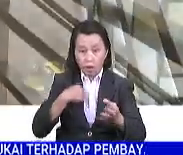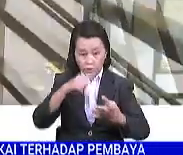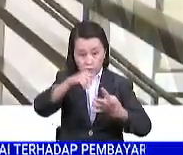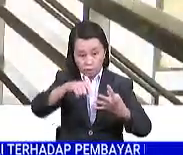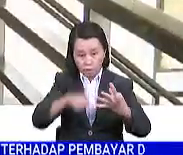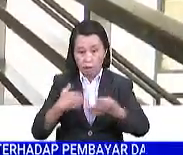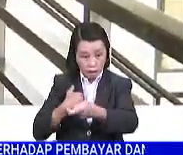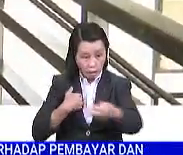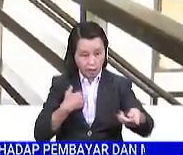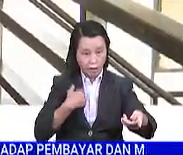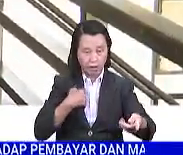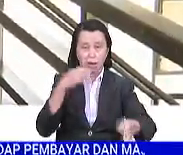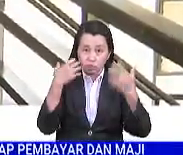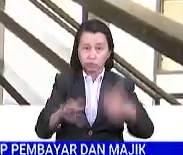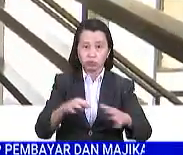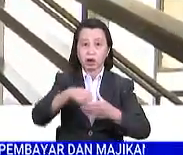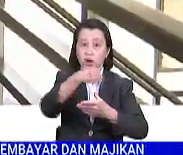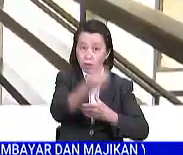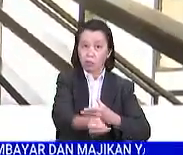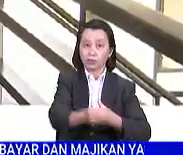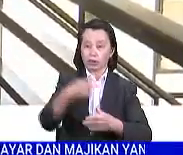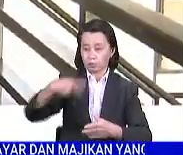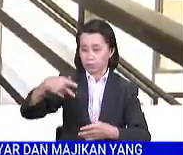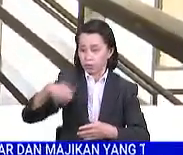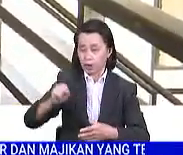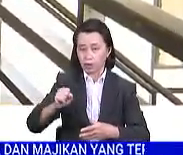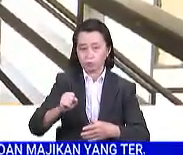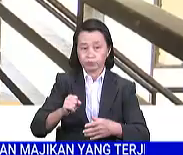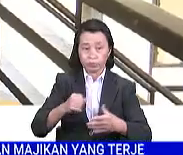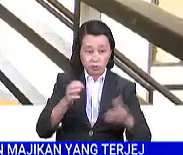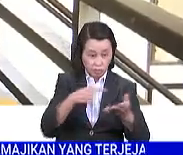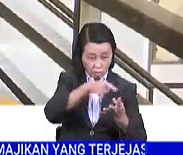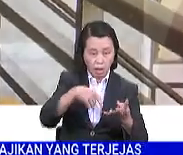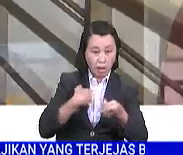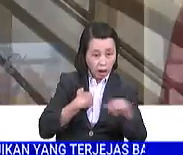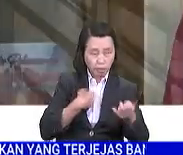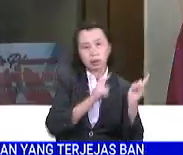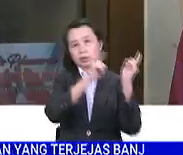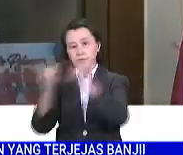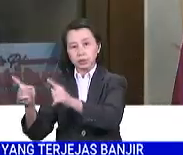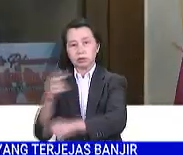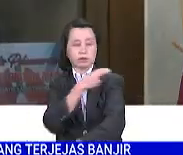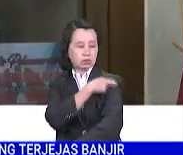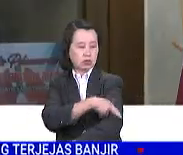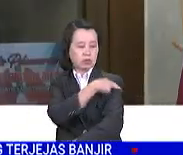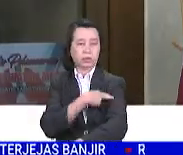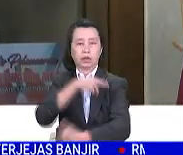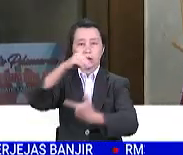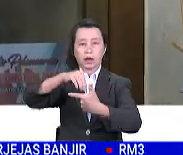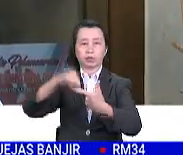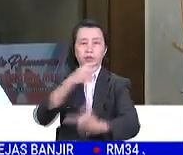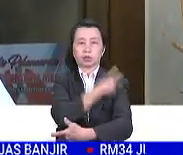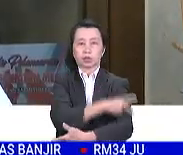ini, walaupun mereka pun telah pun keluar daripada PPS, harap terus mendapatkan pemeriksaan di hospital ataupun di klinik kesihatan